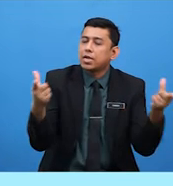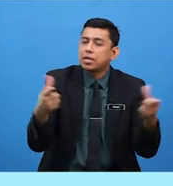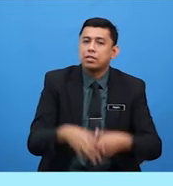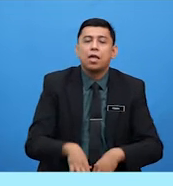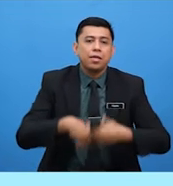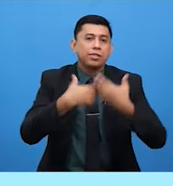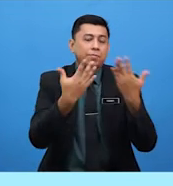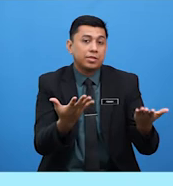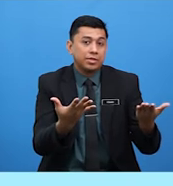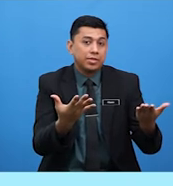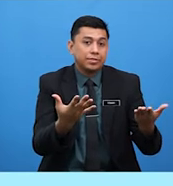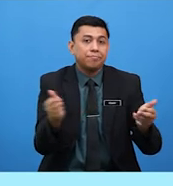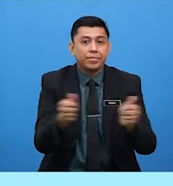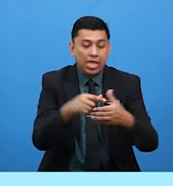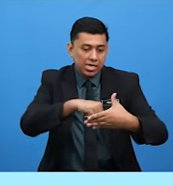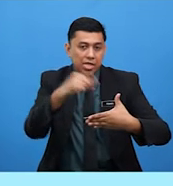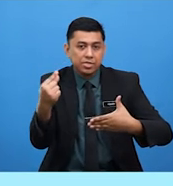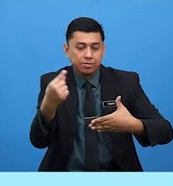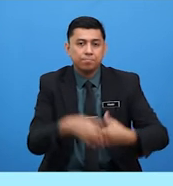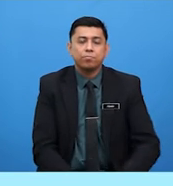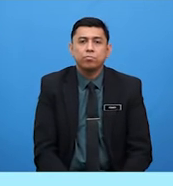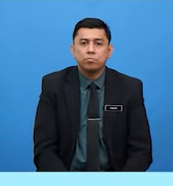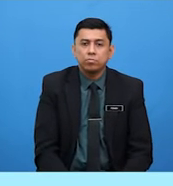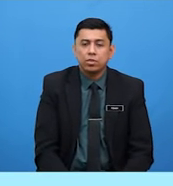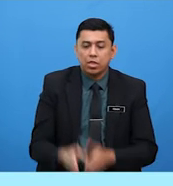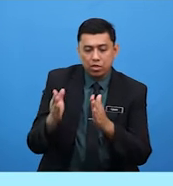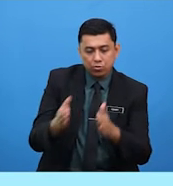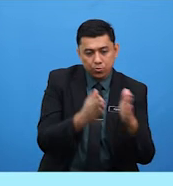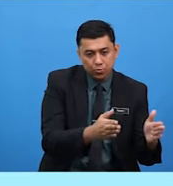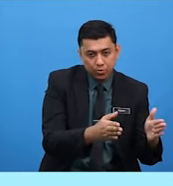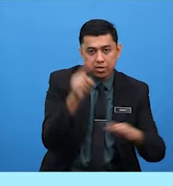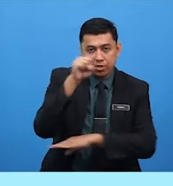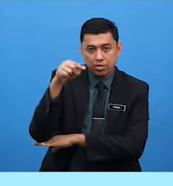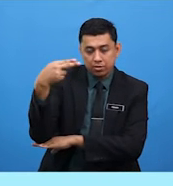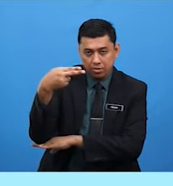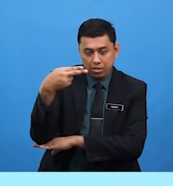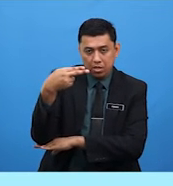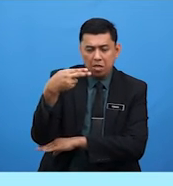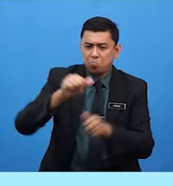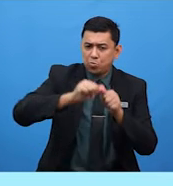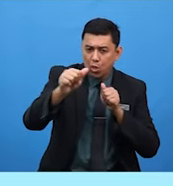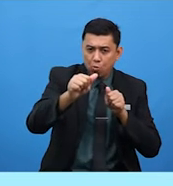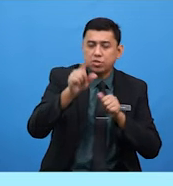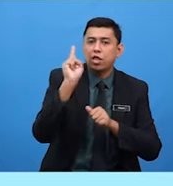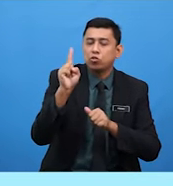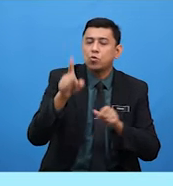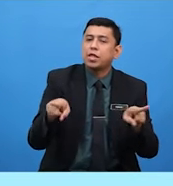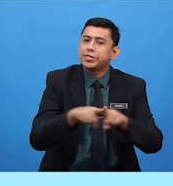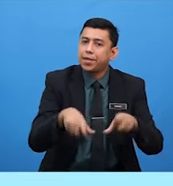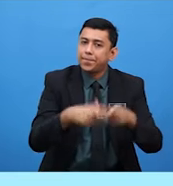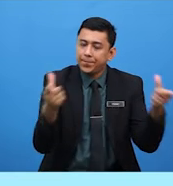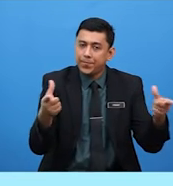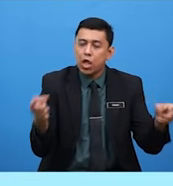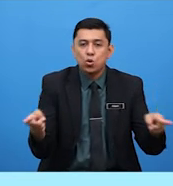Bagaimana pula dengan gas? Gas mempunyai susunan zarah yang berjauhan antara satu sama lain dan ruang